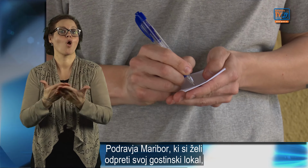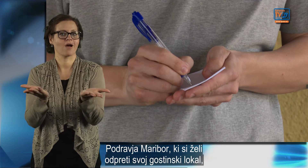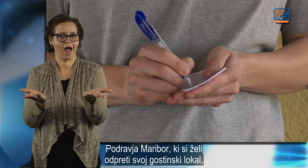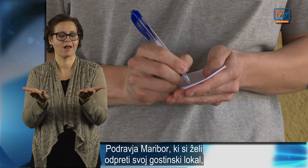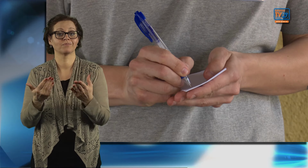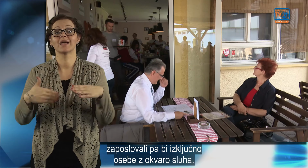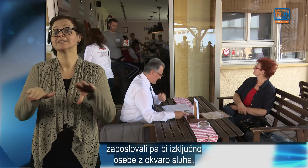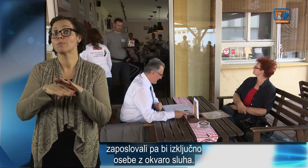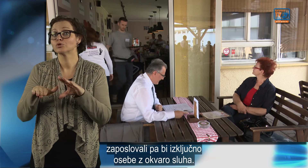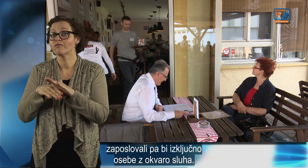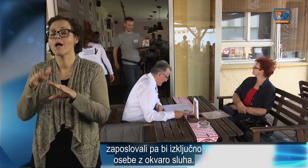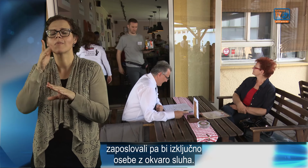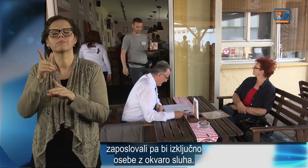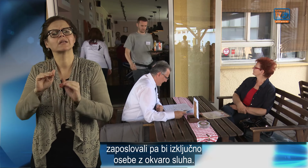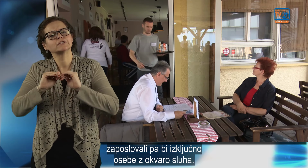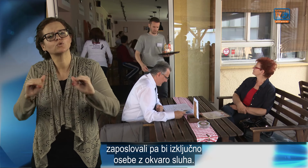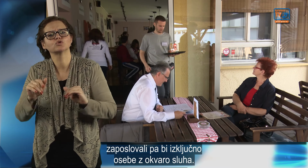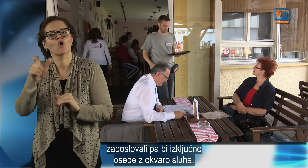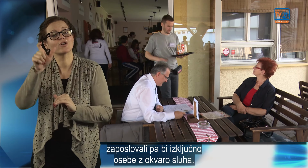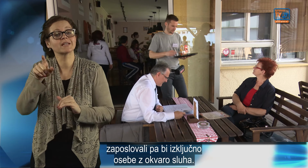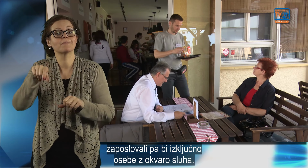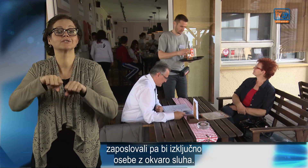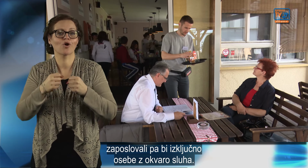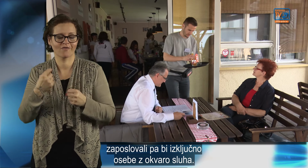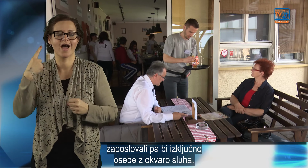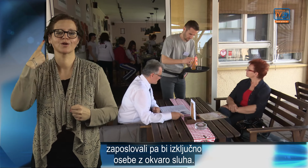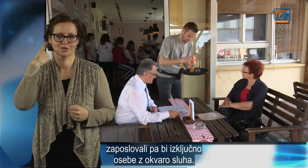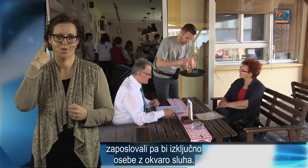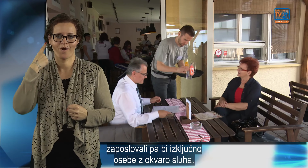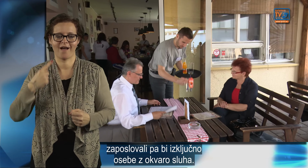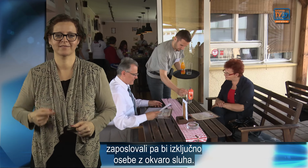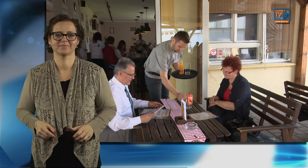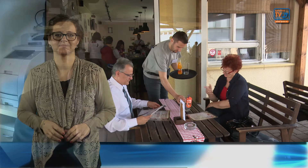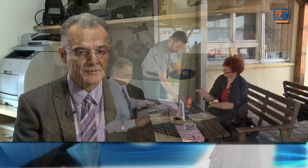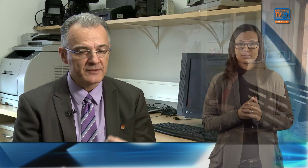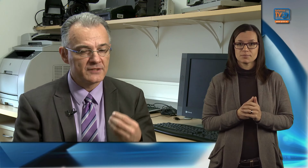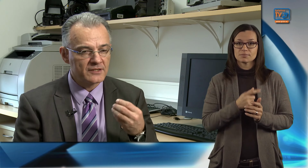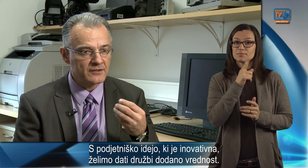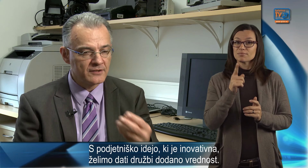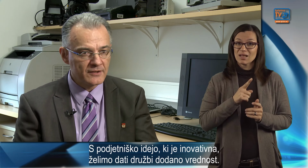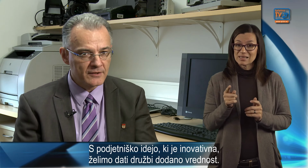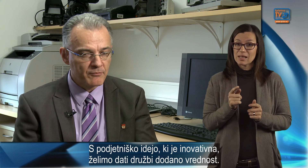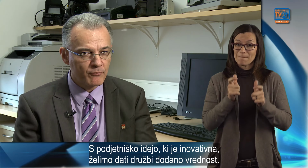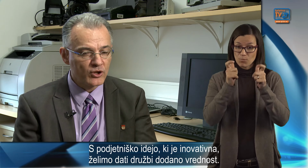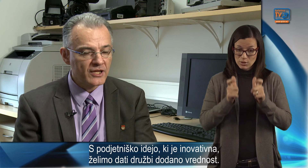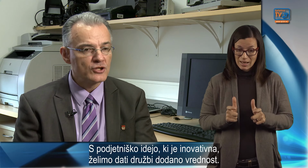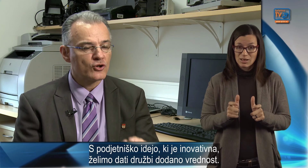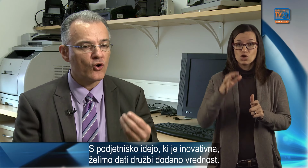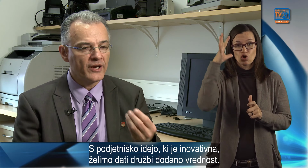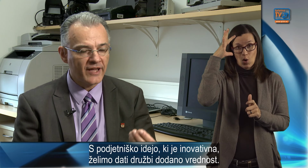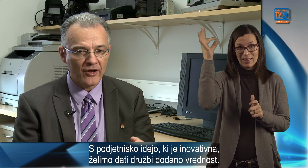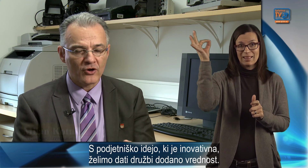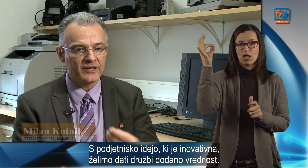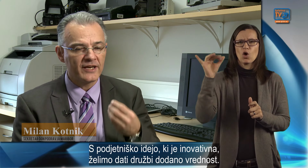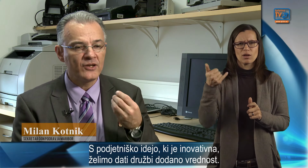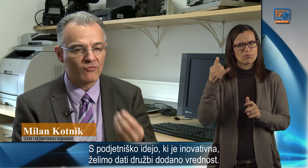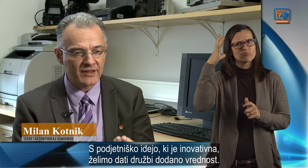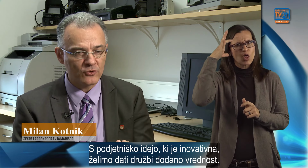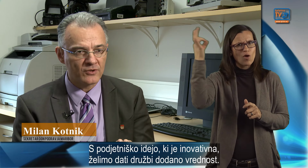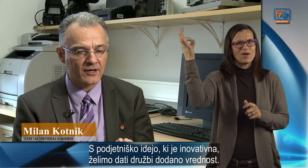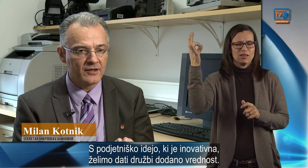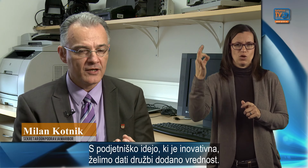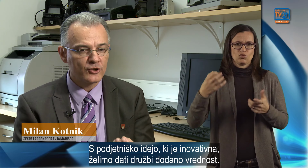lokal, zaposlovali pa bi izključno osebe z okvaro sluha. Z podjetniško idejo, ki